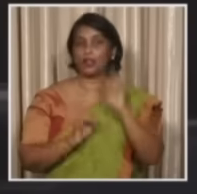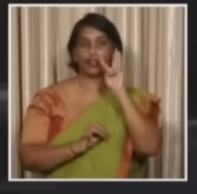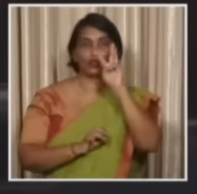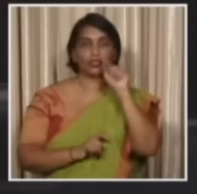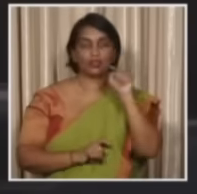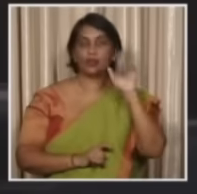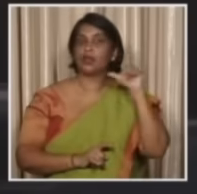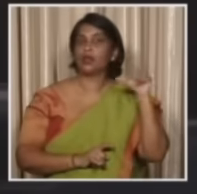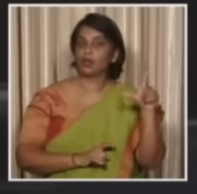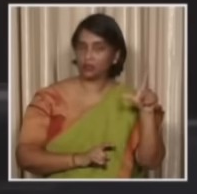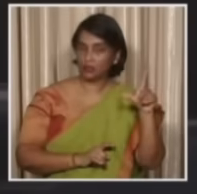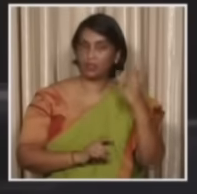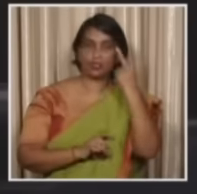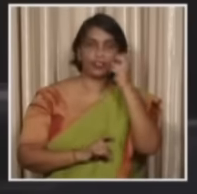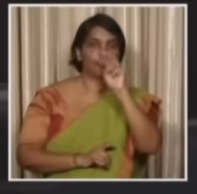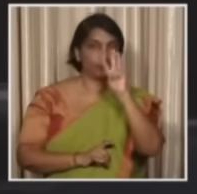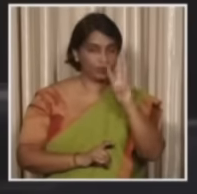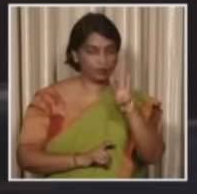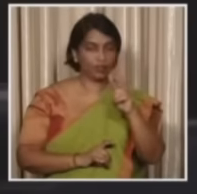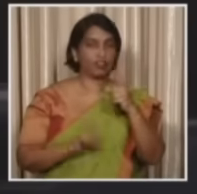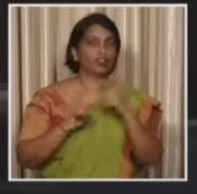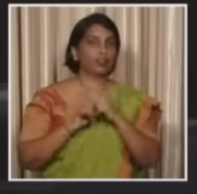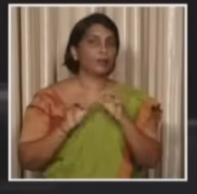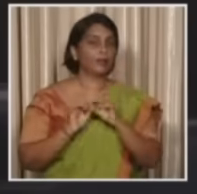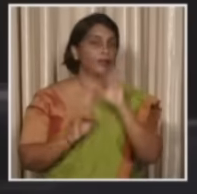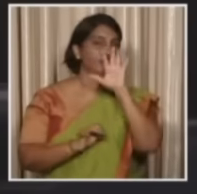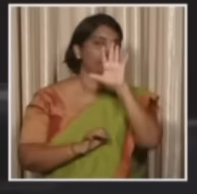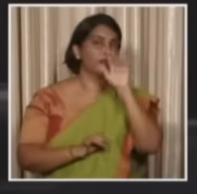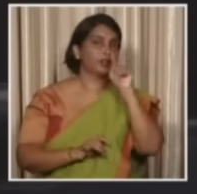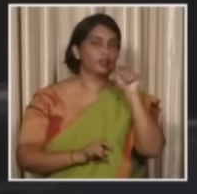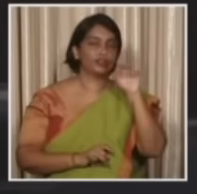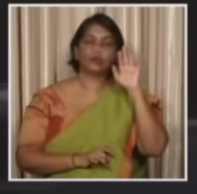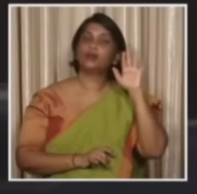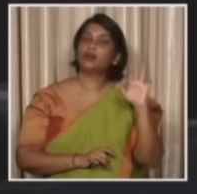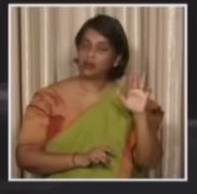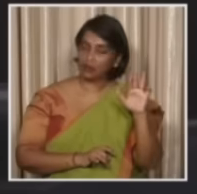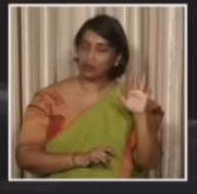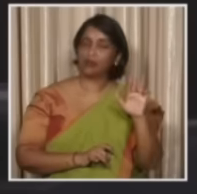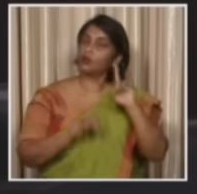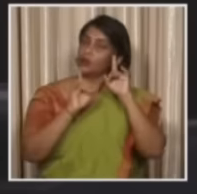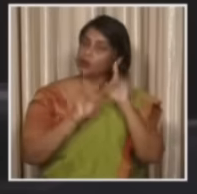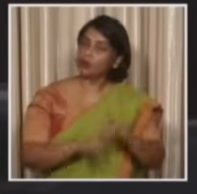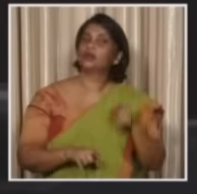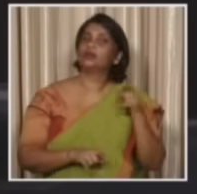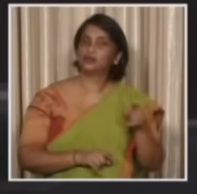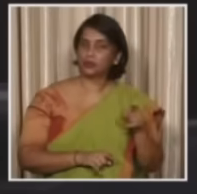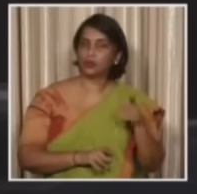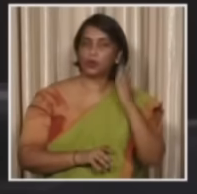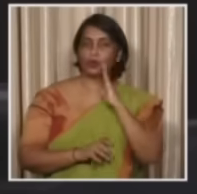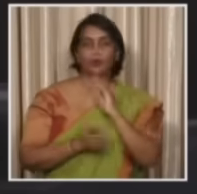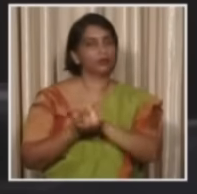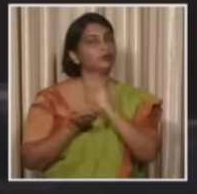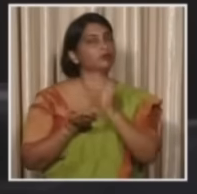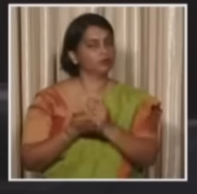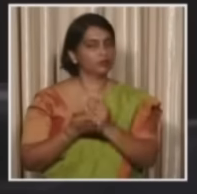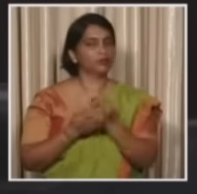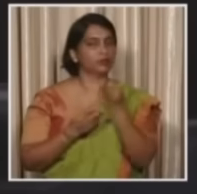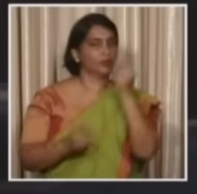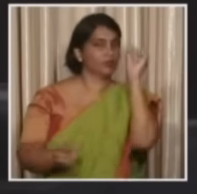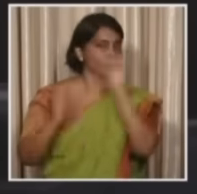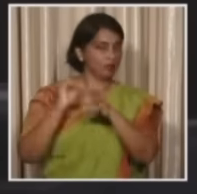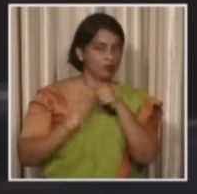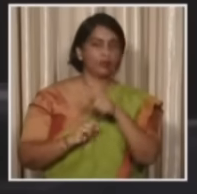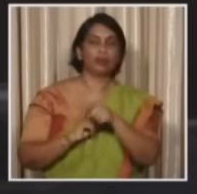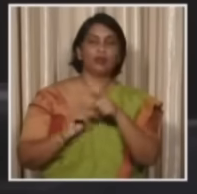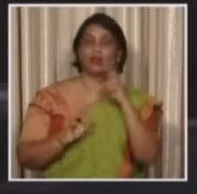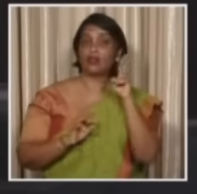3.7ක්, 2023 ඩොලර් බිලියන 5.9ක්. එහෙන් ඒකෙන් තමයි විදේශ සංචිත වලට විදේශ විනිමය ආවේ. ඒක